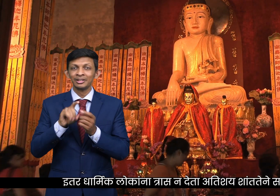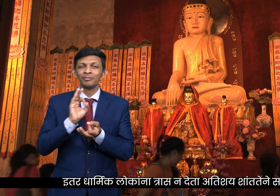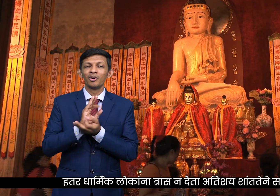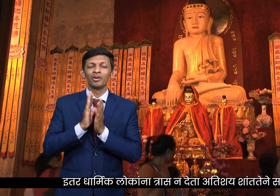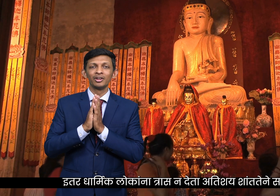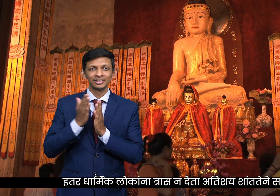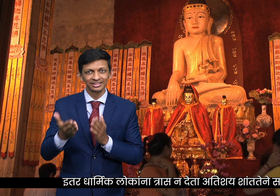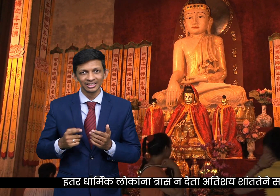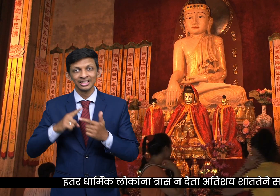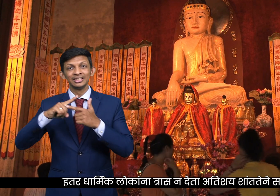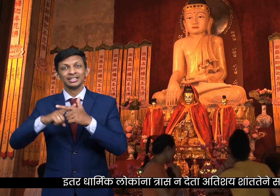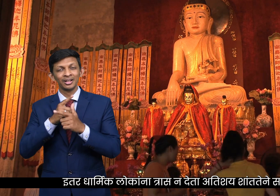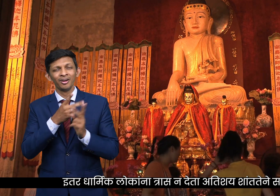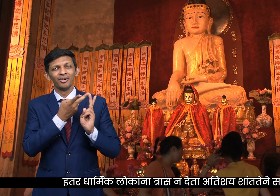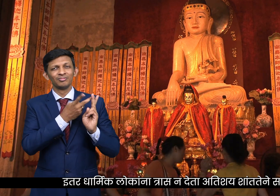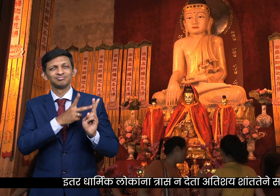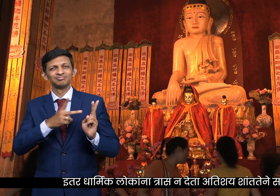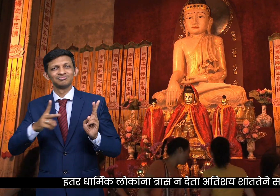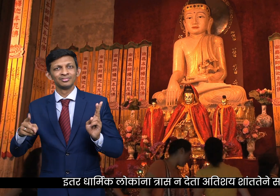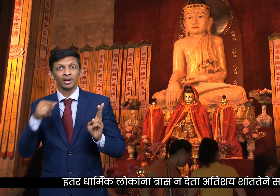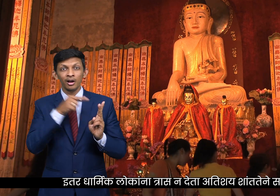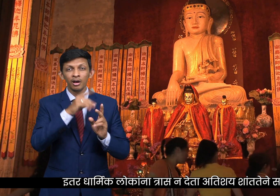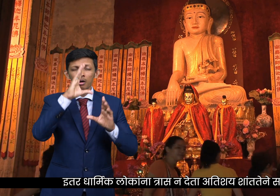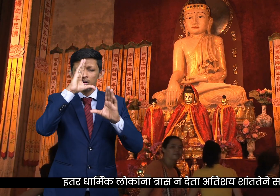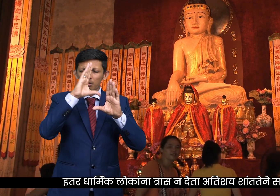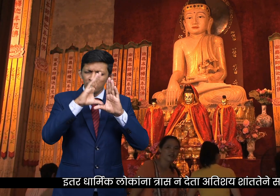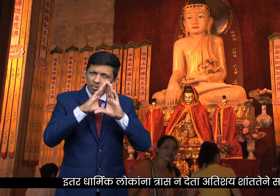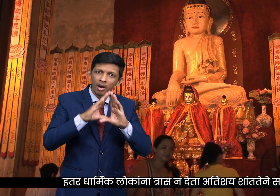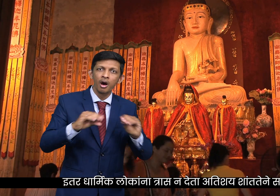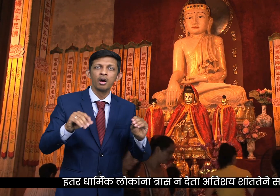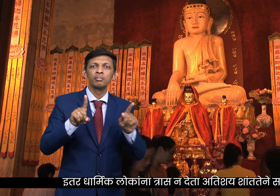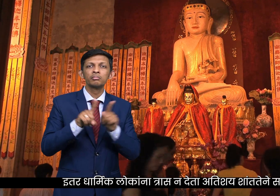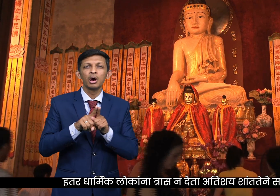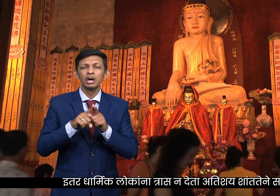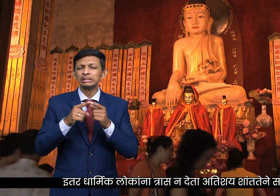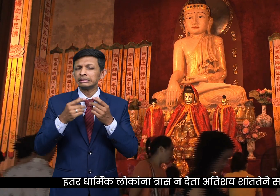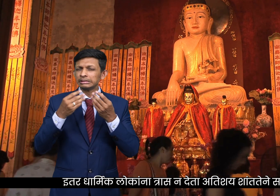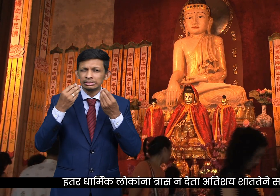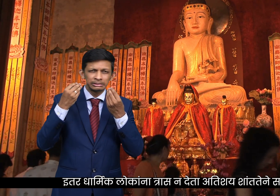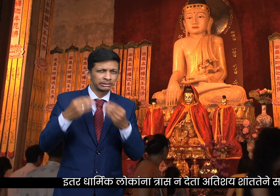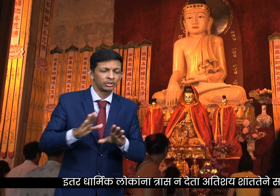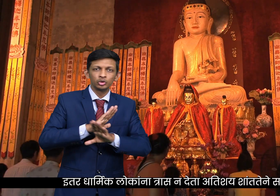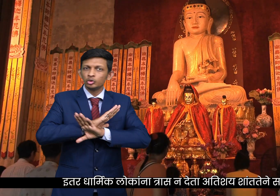इतर धार्मिक लोकांना त्रास न देता अतिशय शांततेने साजरे करतात.